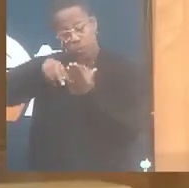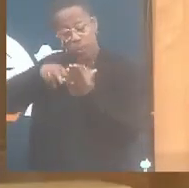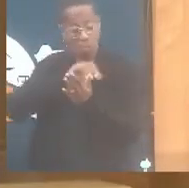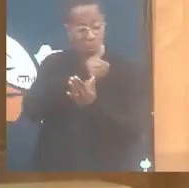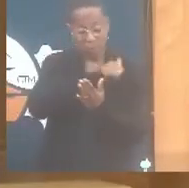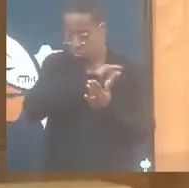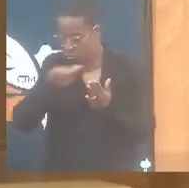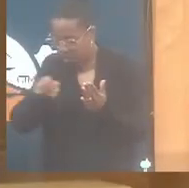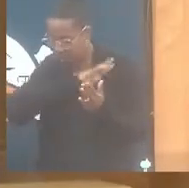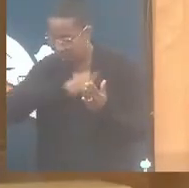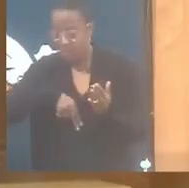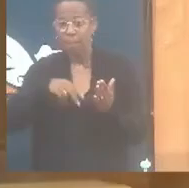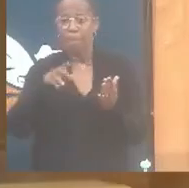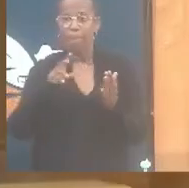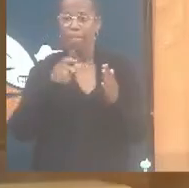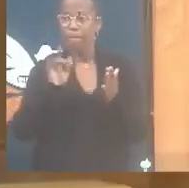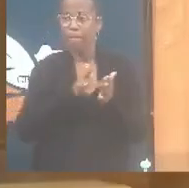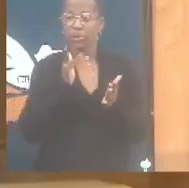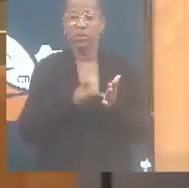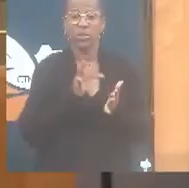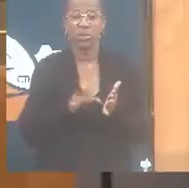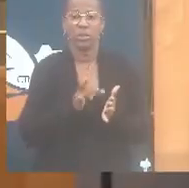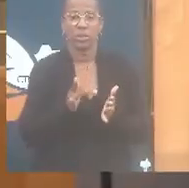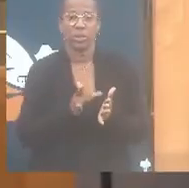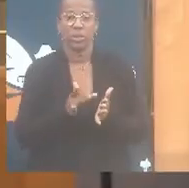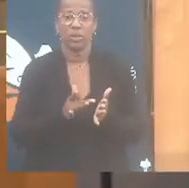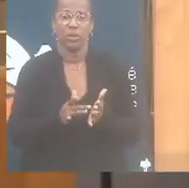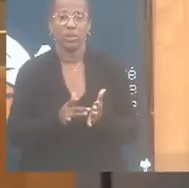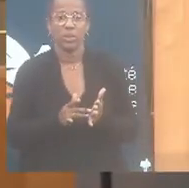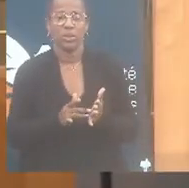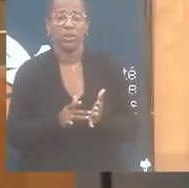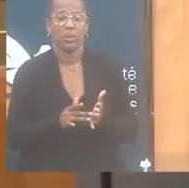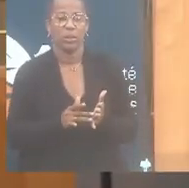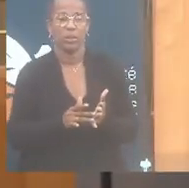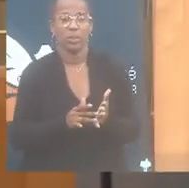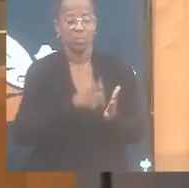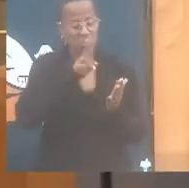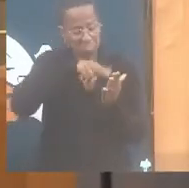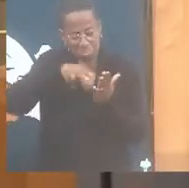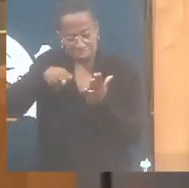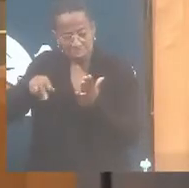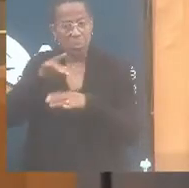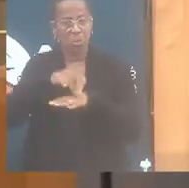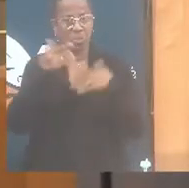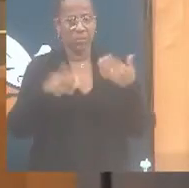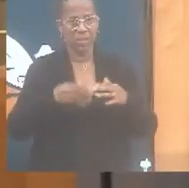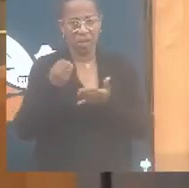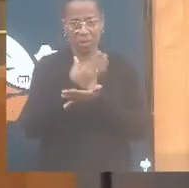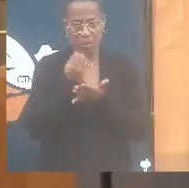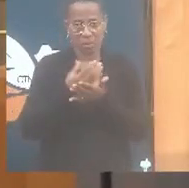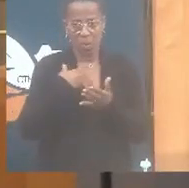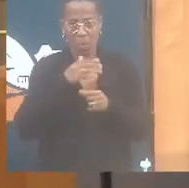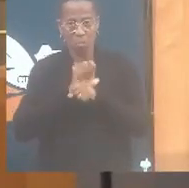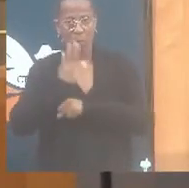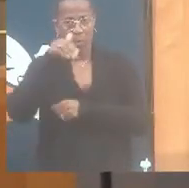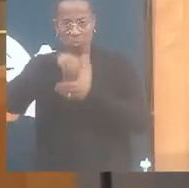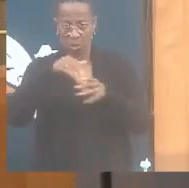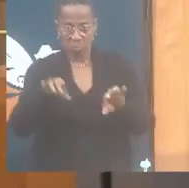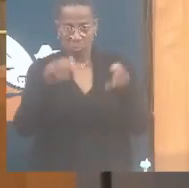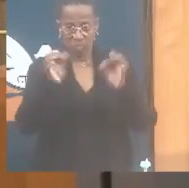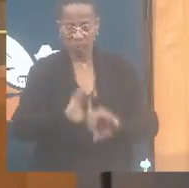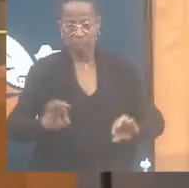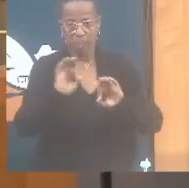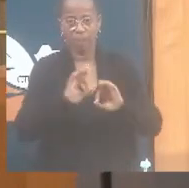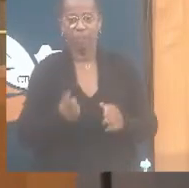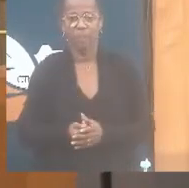n'ai pas trouvé 804 pages. Je n'ai pas trouvé les renseignements qui nous avaient été promis